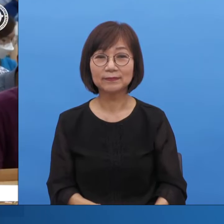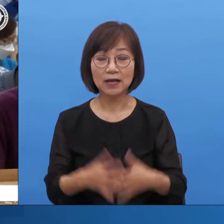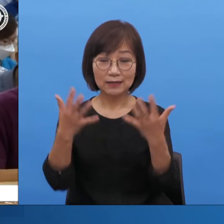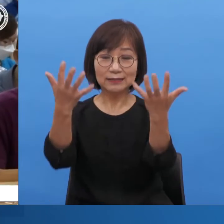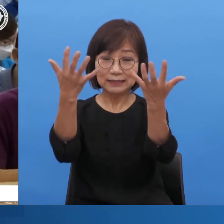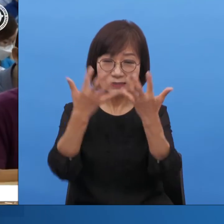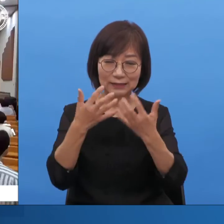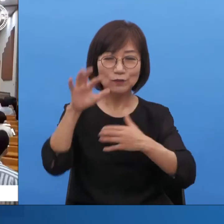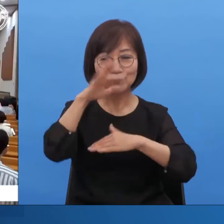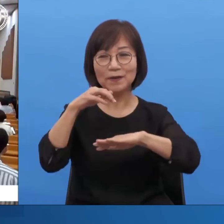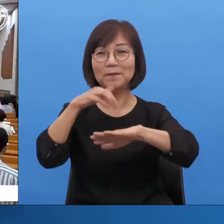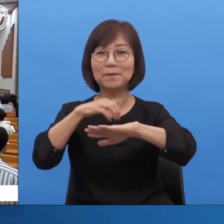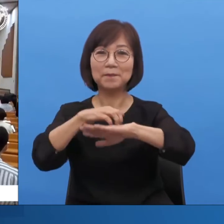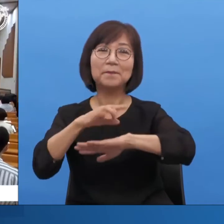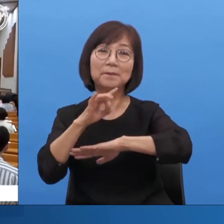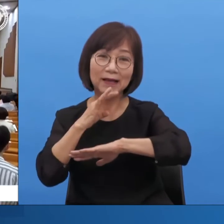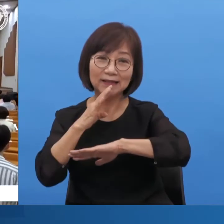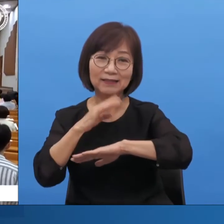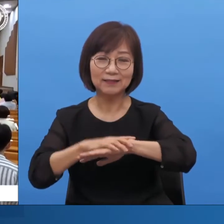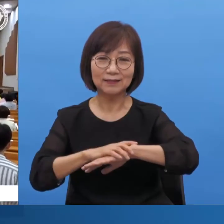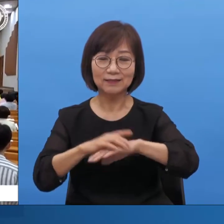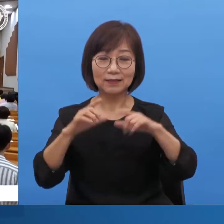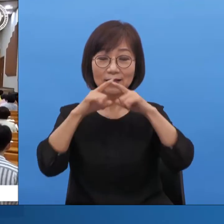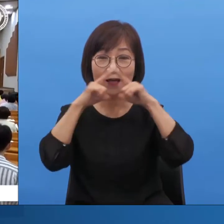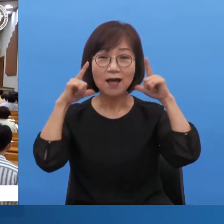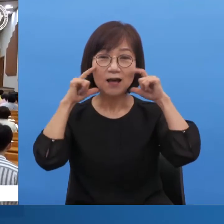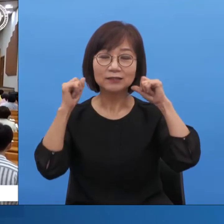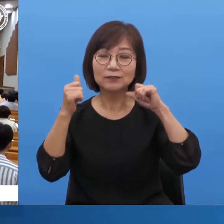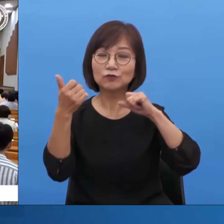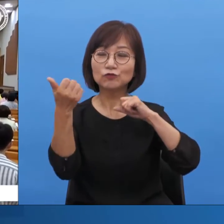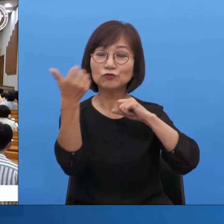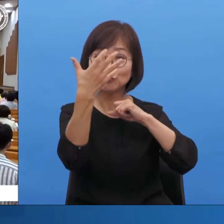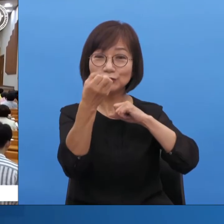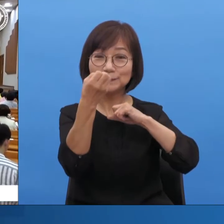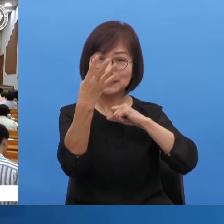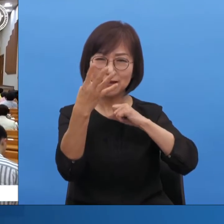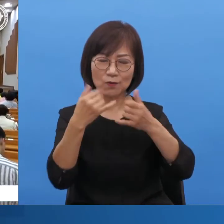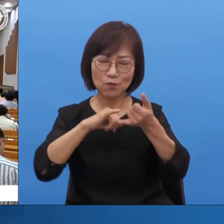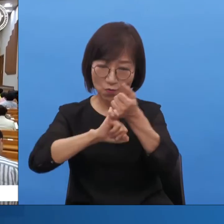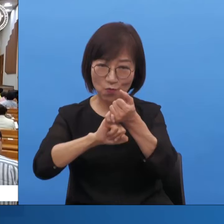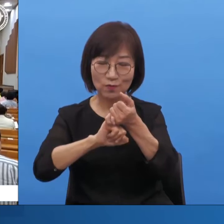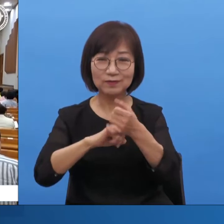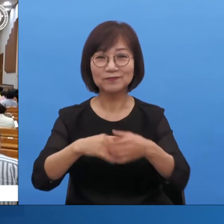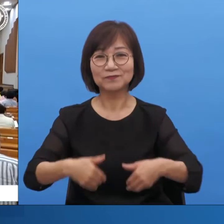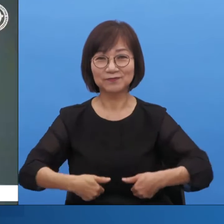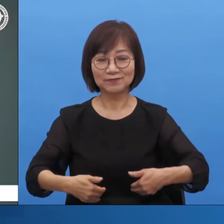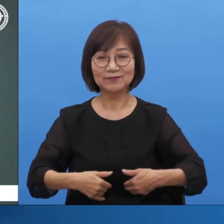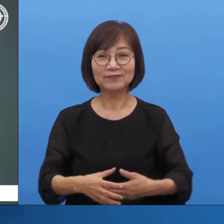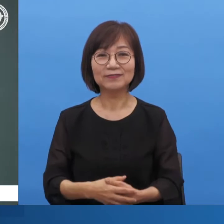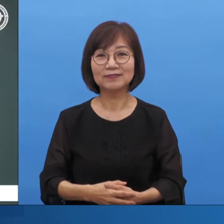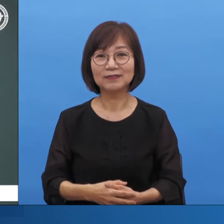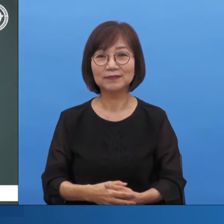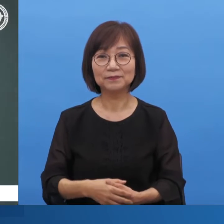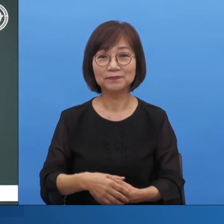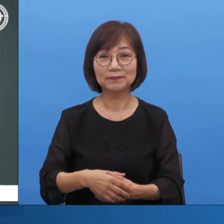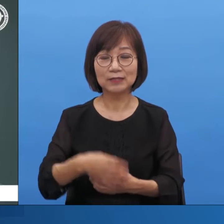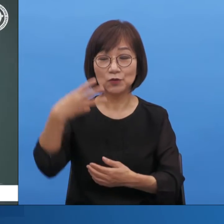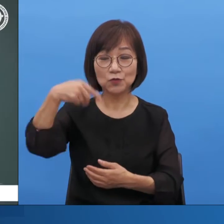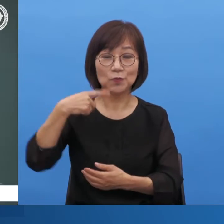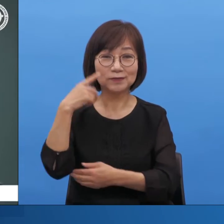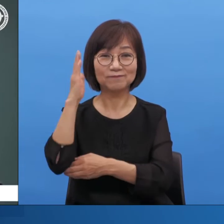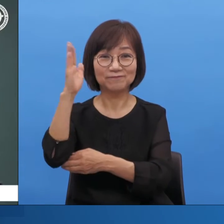오프라인으로만 진행되며 모든 참가자는 반드시 KF94 마스크를 착용해야 합니다. 유광수 목사의